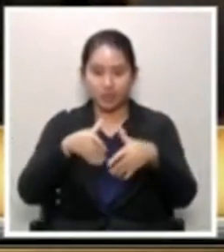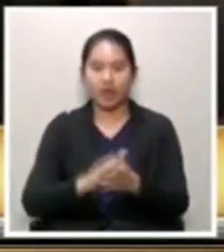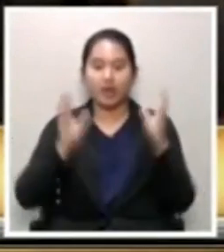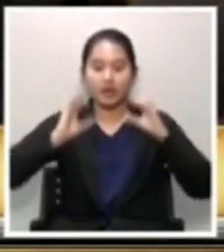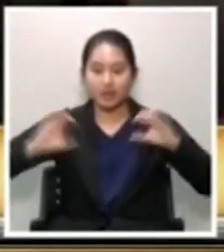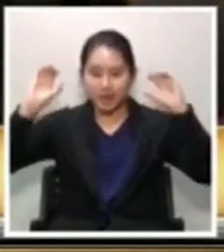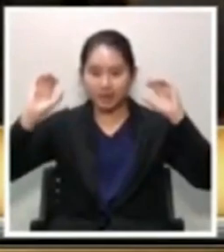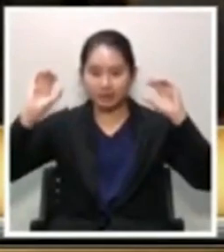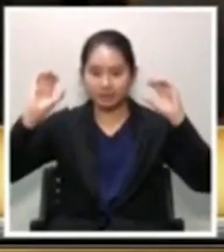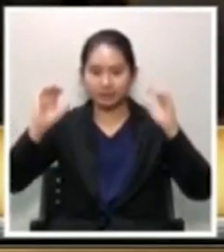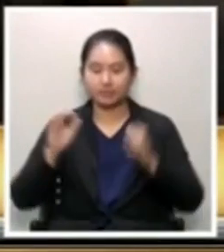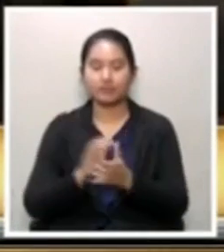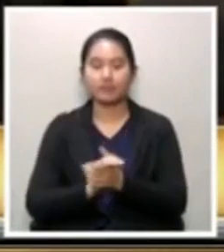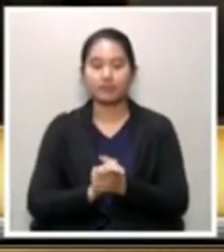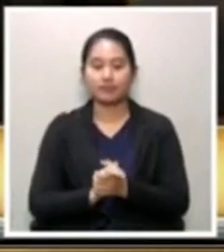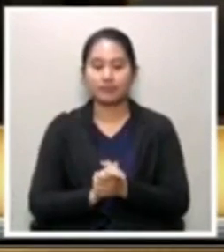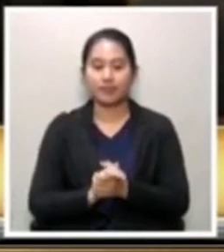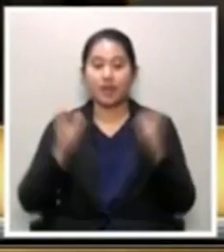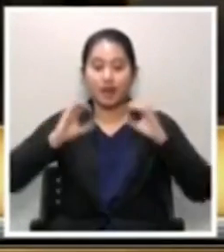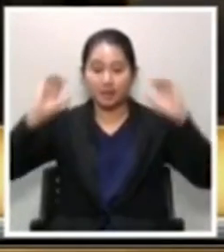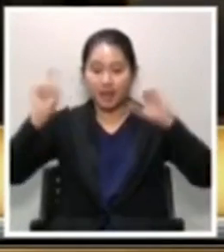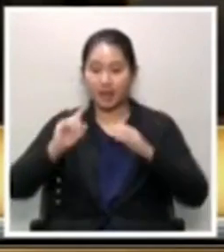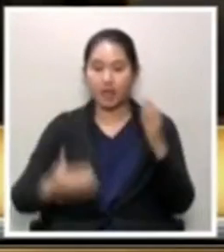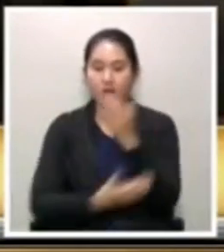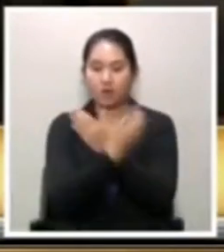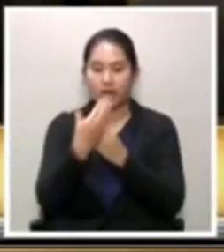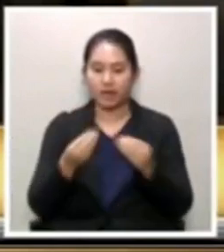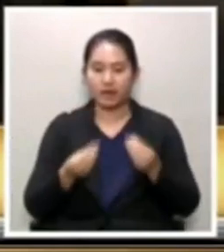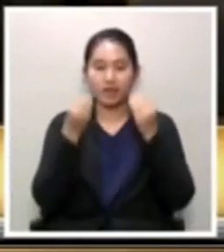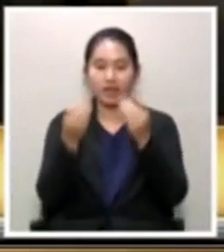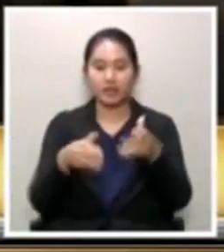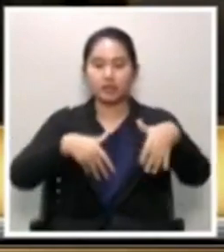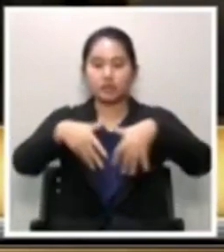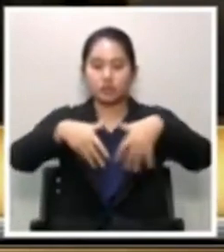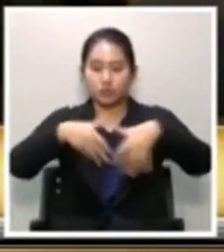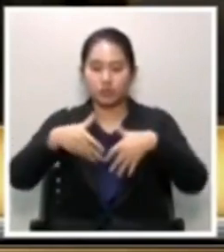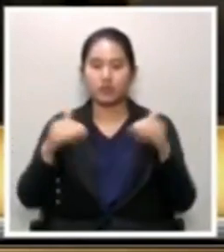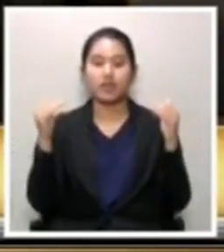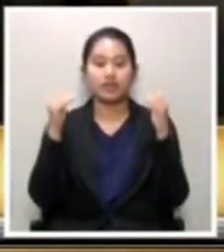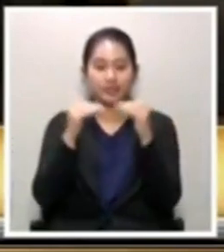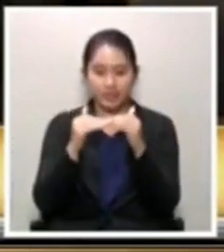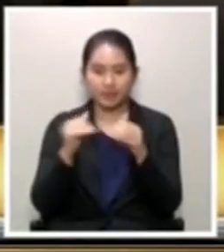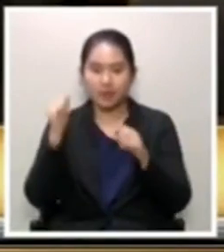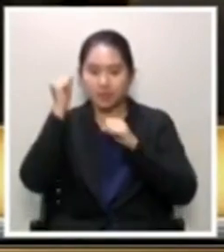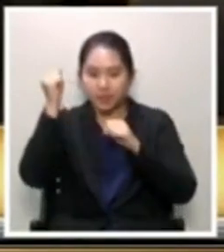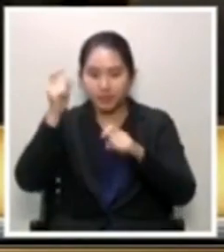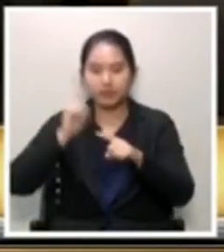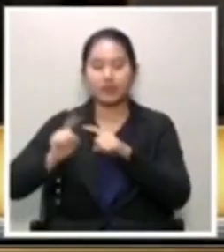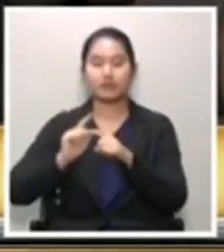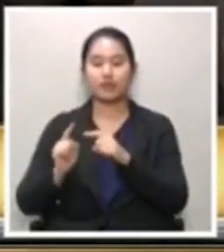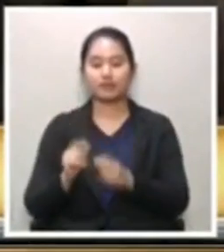าพและจะต้องเปิดโอกาสให้ประชาชนได้สามารถใช้สิทธิ์ในการเรียกร้องจากรัฐบาลได้อย่างสม่ำ